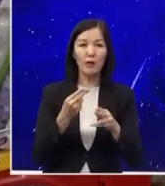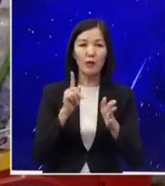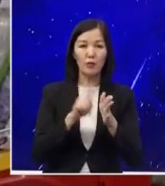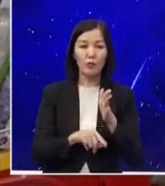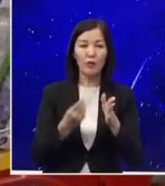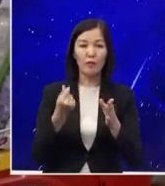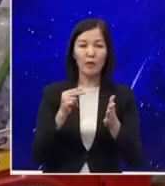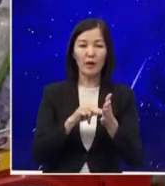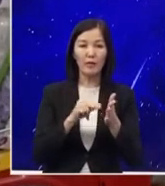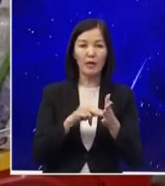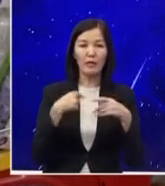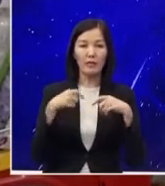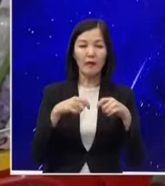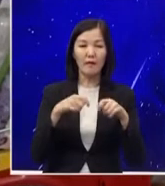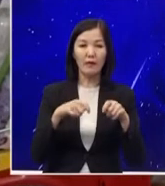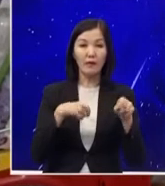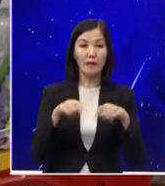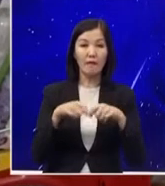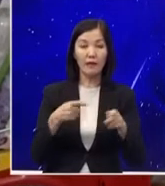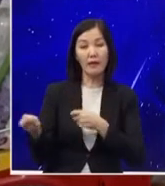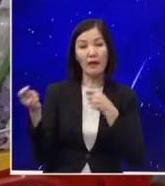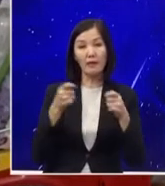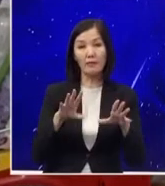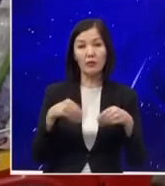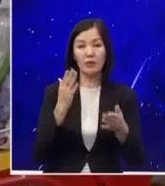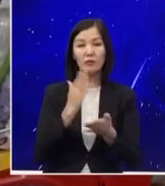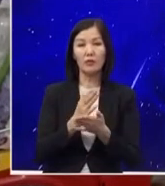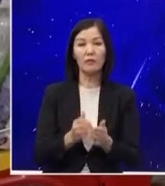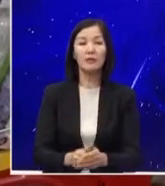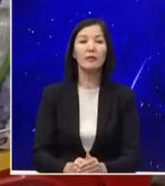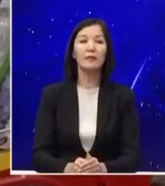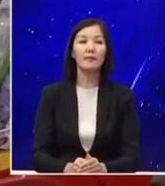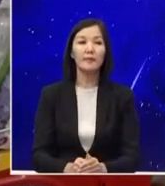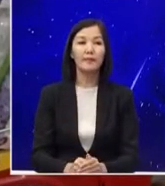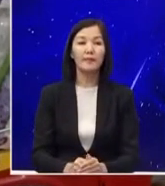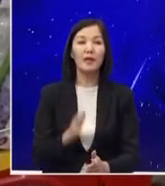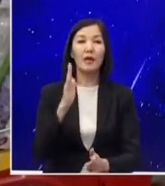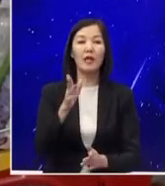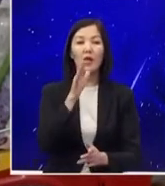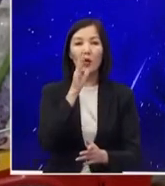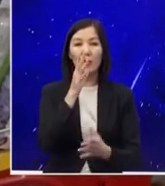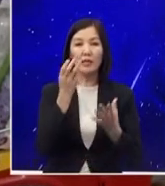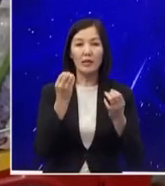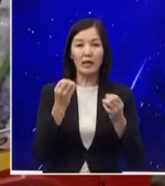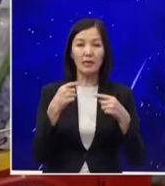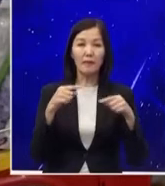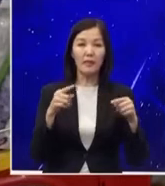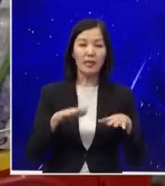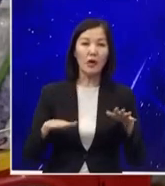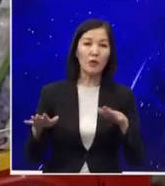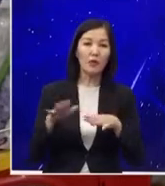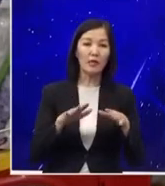бағадағы тауарларды жеткізіп беруге атсалысып жұмыс жасап жатырмыз. Алдағы уақыттарда басқа аудандарда